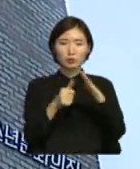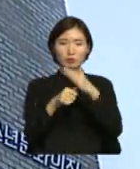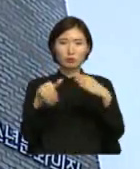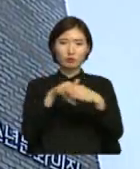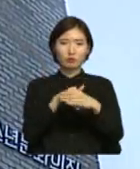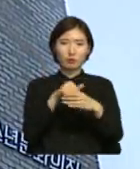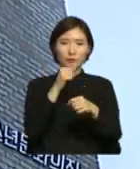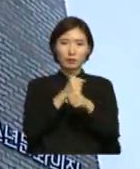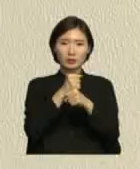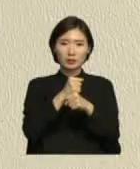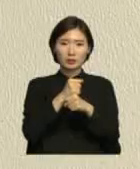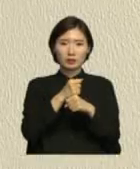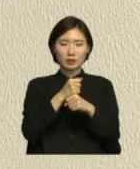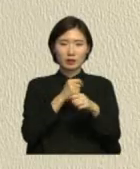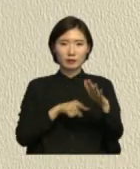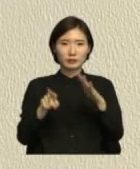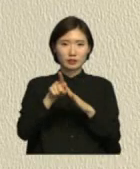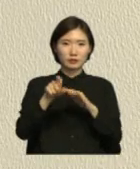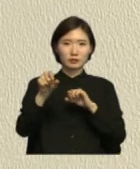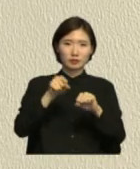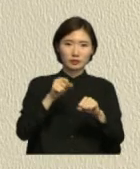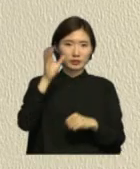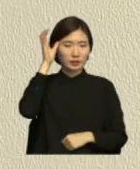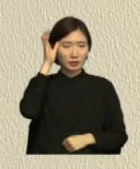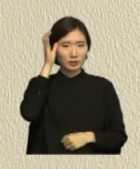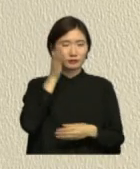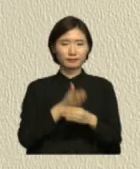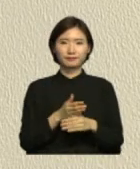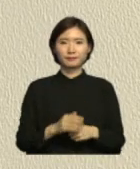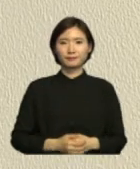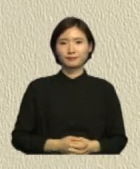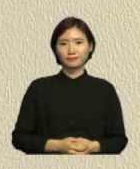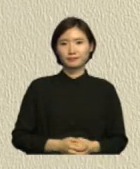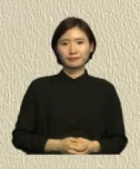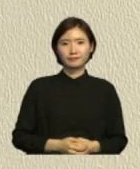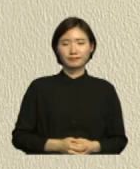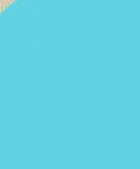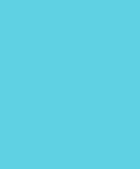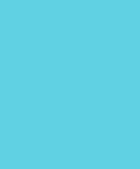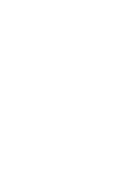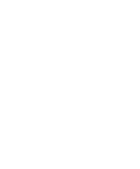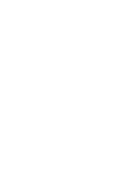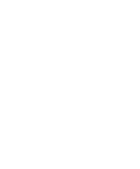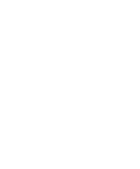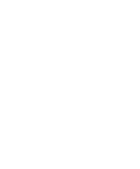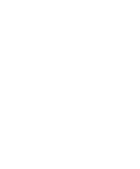기대를 모으고 있습니다. 딜라이브 서울경제케이블TV 박선아입니다.